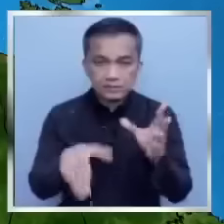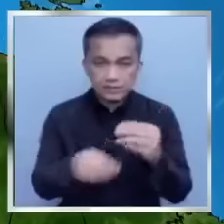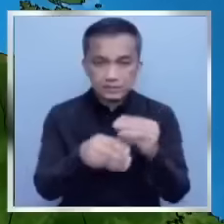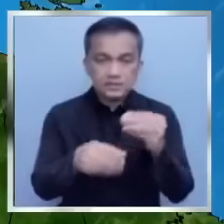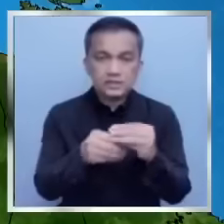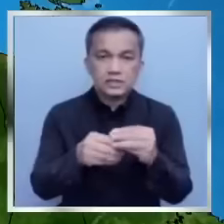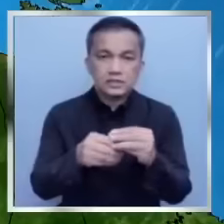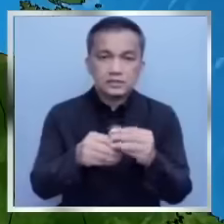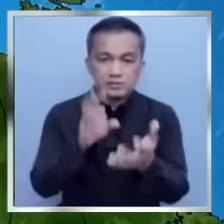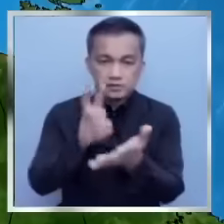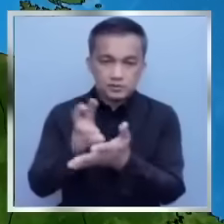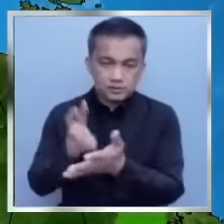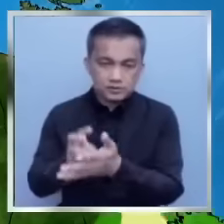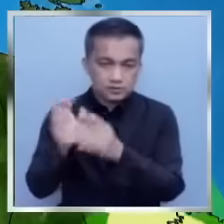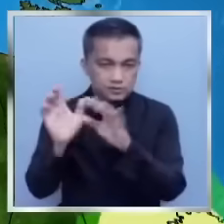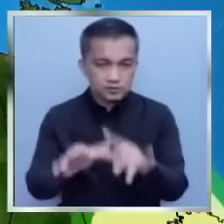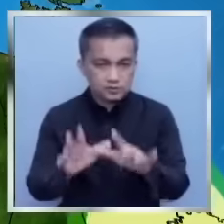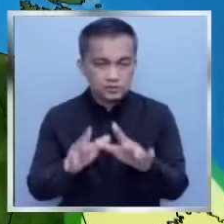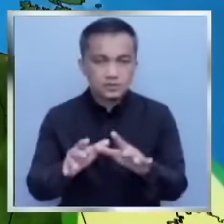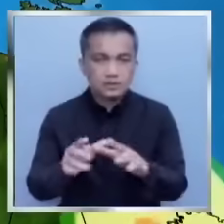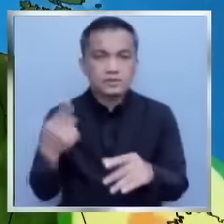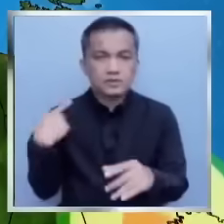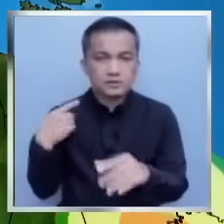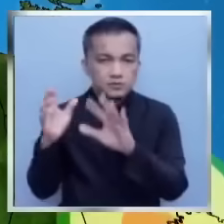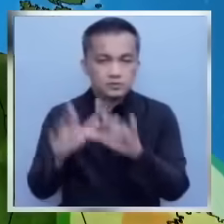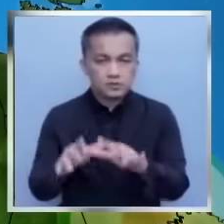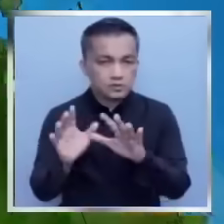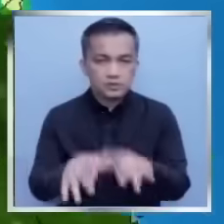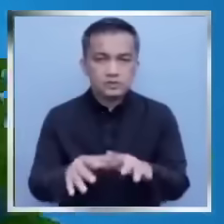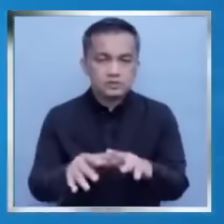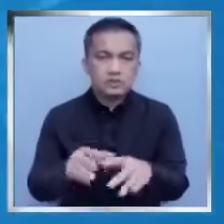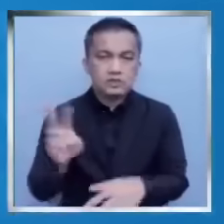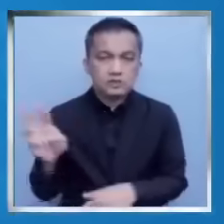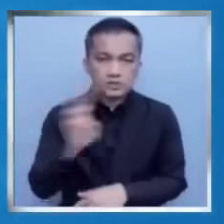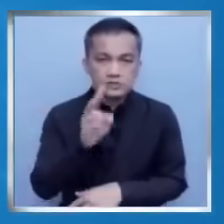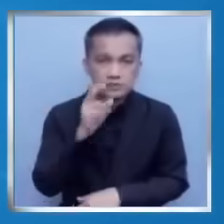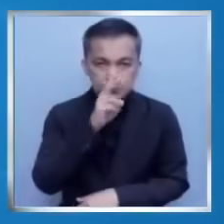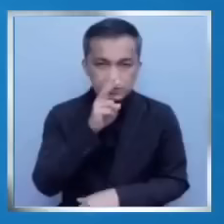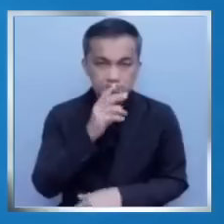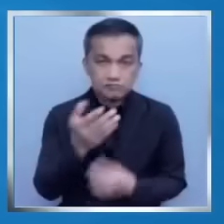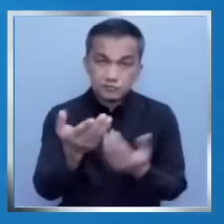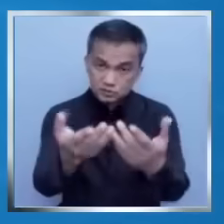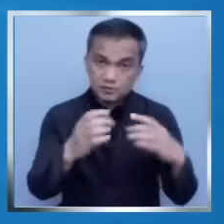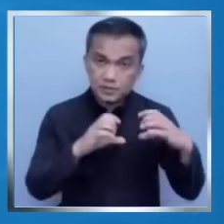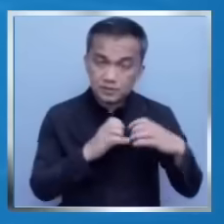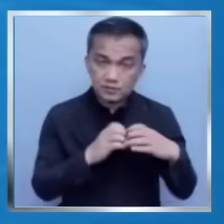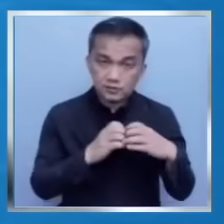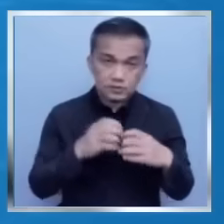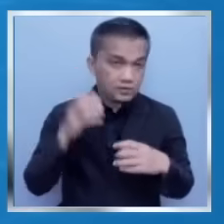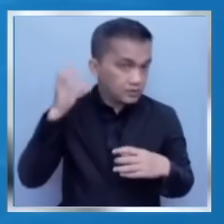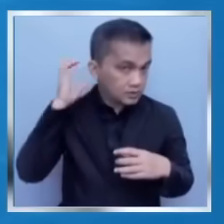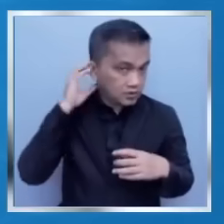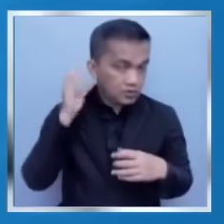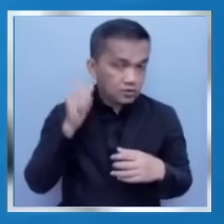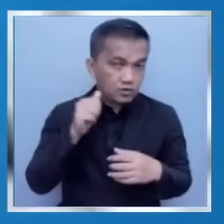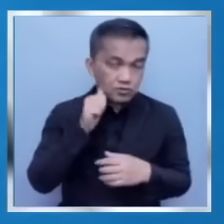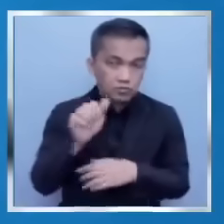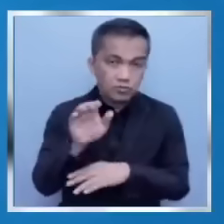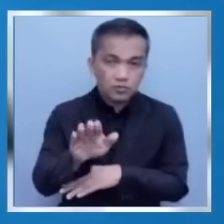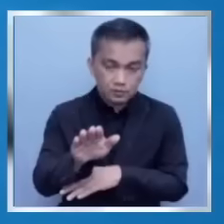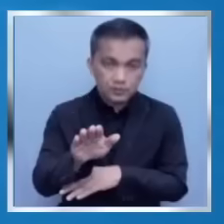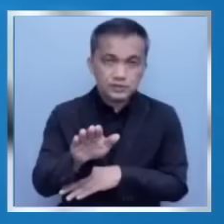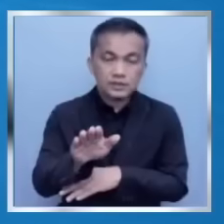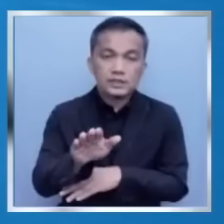may malalakas na ulan na rin sa Western Visayas. Sa mga kapuso natin sa Mindanao, bukas ng hapon, inaasahan ang pag-ulan